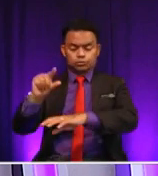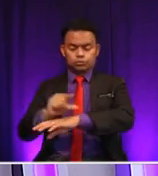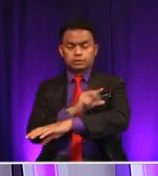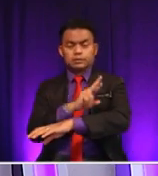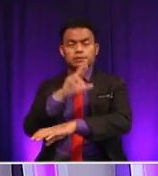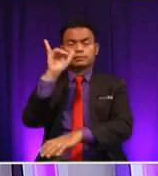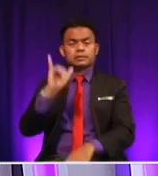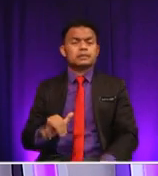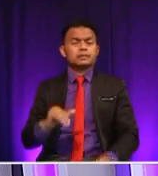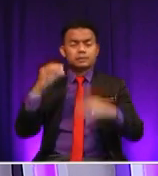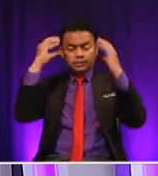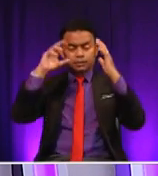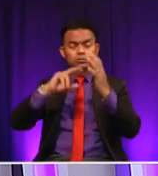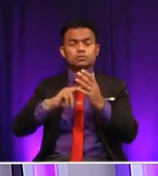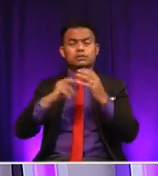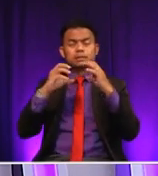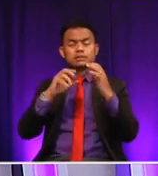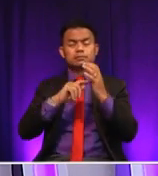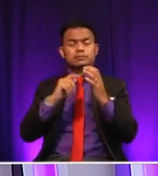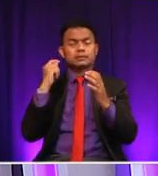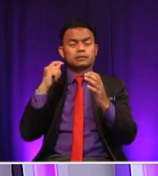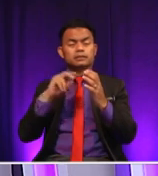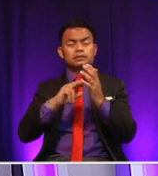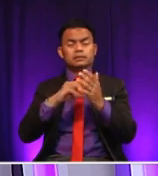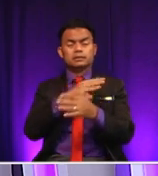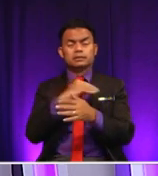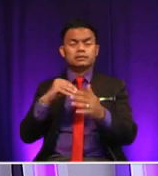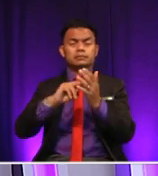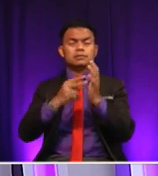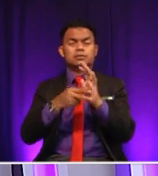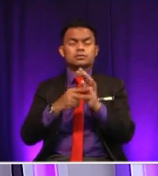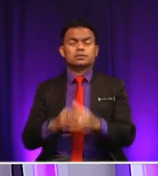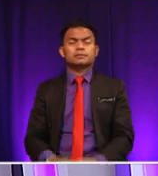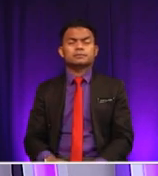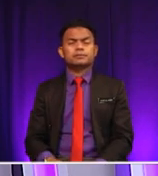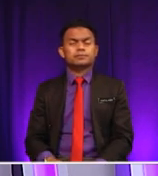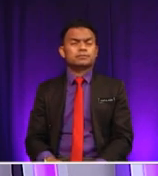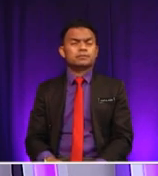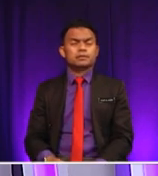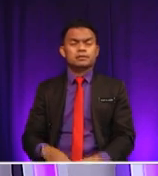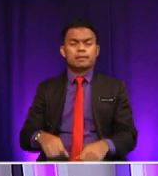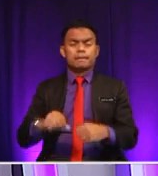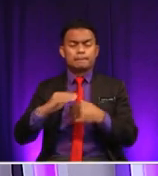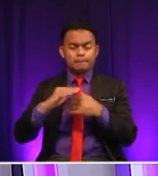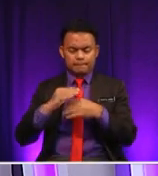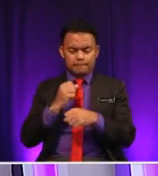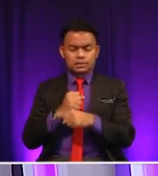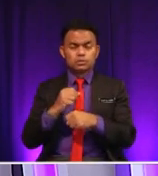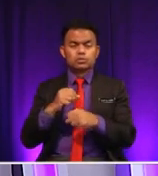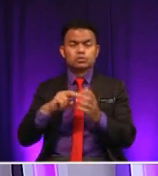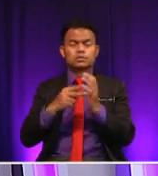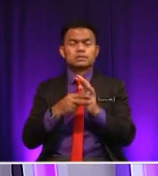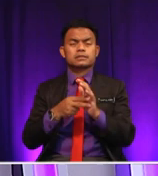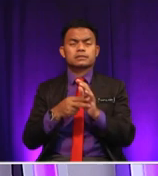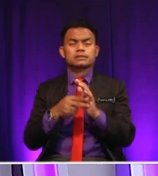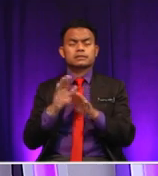maksudnya bila kita baca syarat dan juga jawaban memang senang untuk Kita paham maksudnya maksud yang telah diberikan itu tak lama